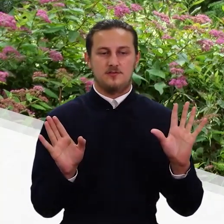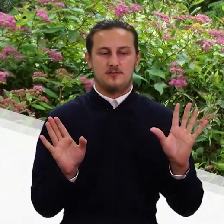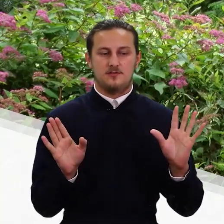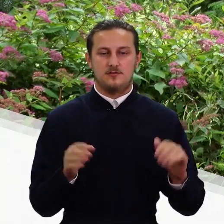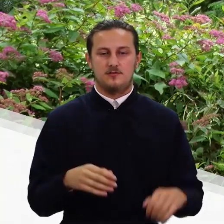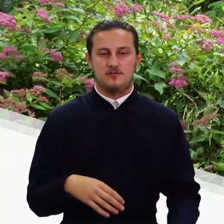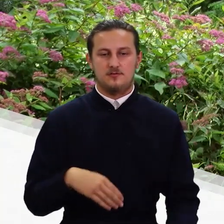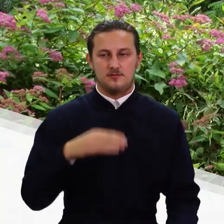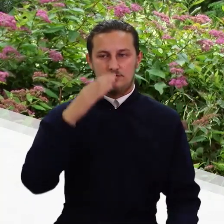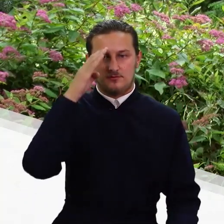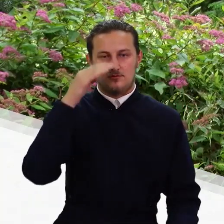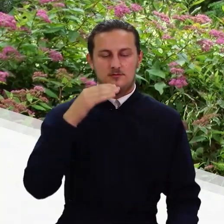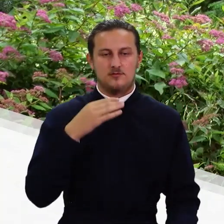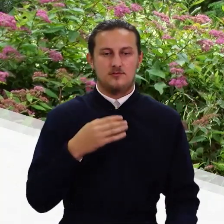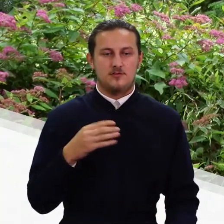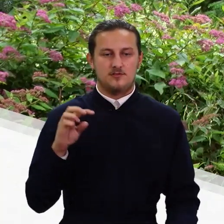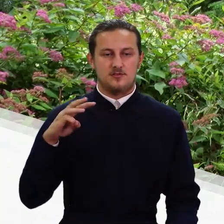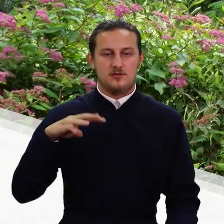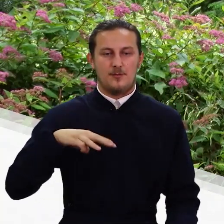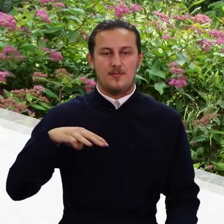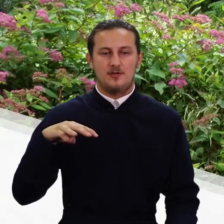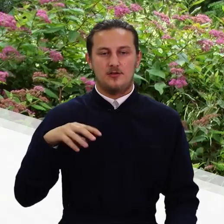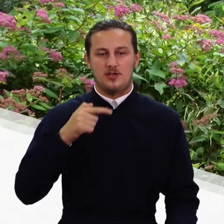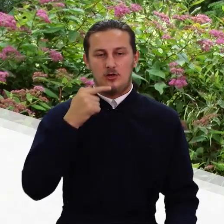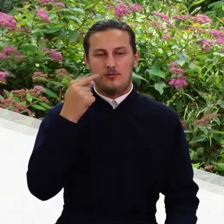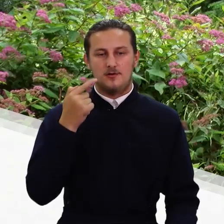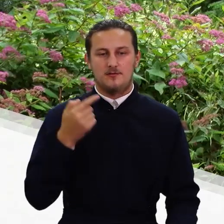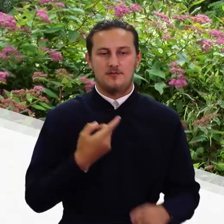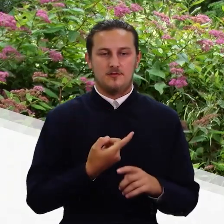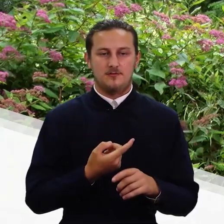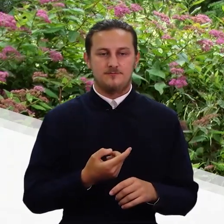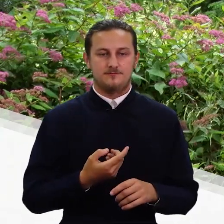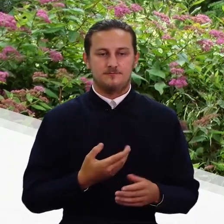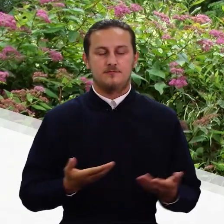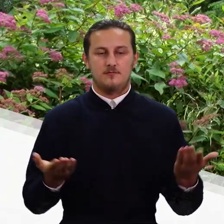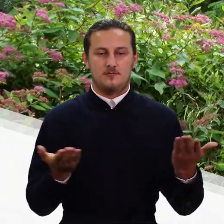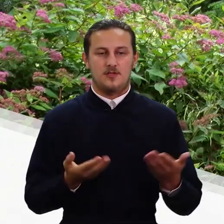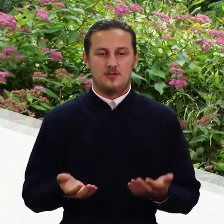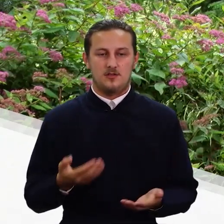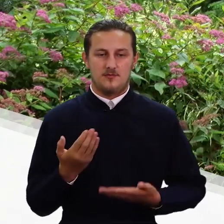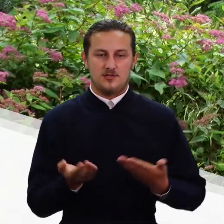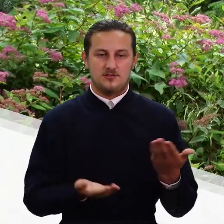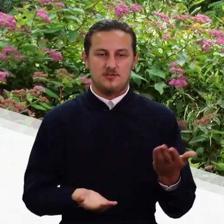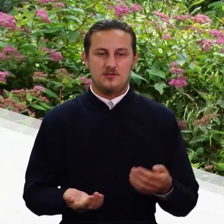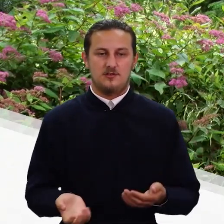отець Миколай Гур'янов, який жив на острові Заліт, говорив про ці речі, що ми прийшли